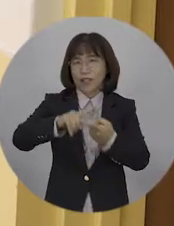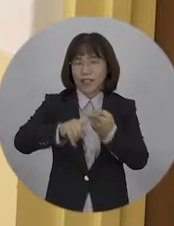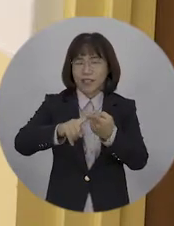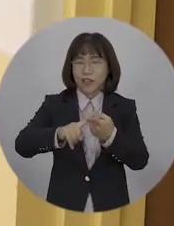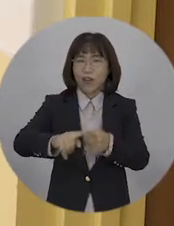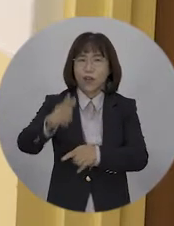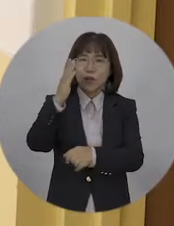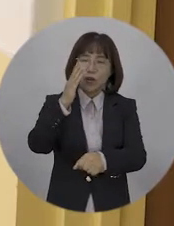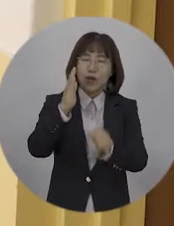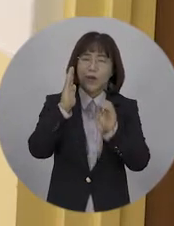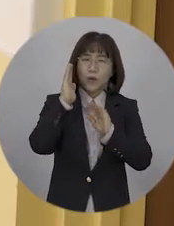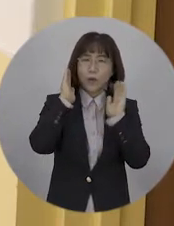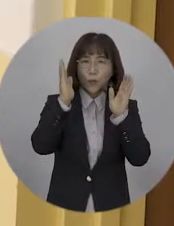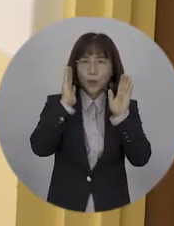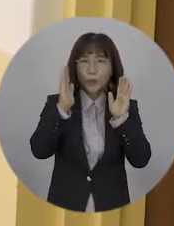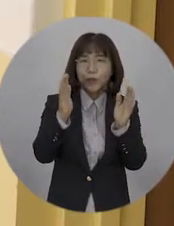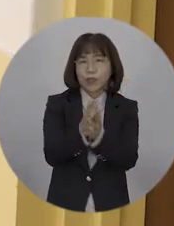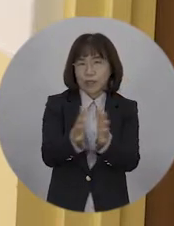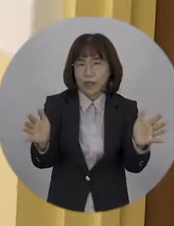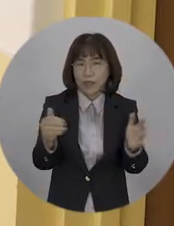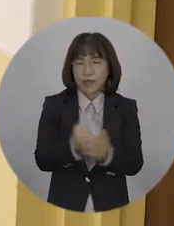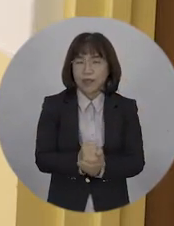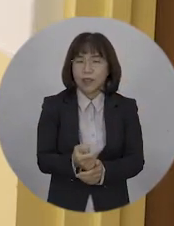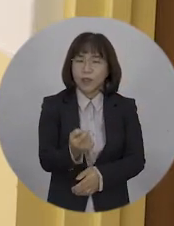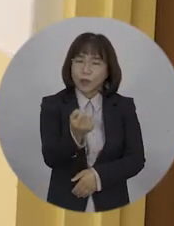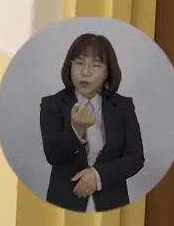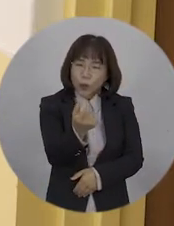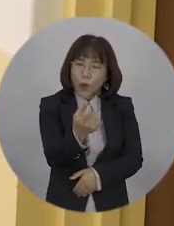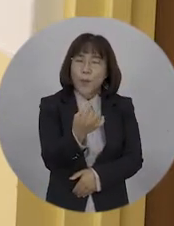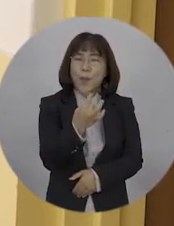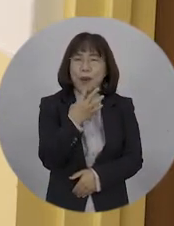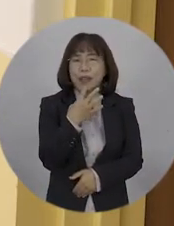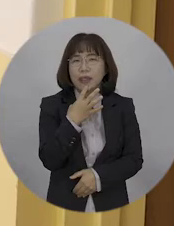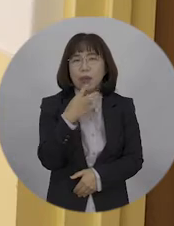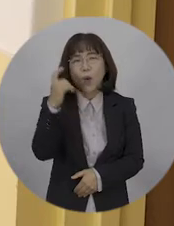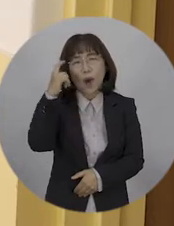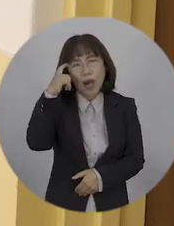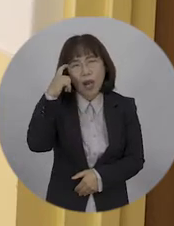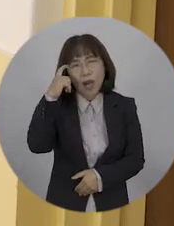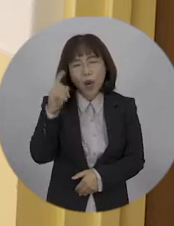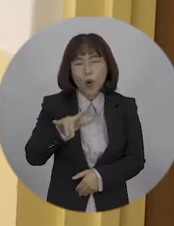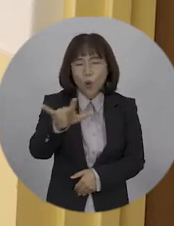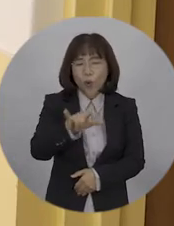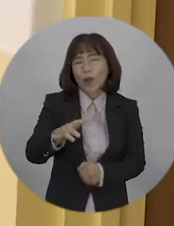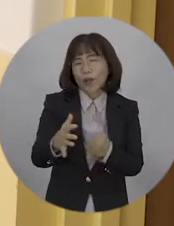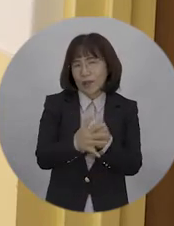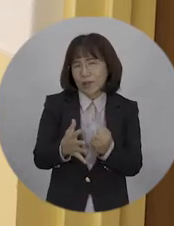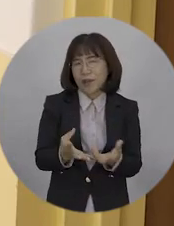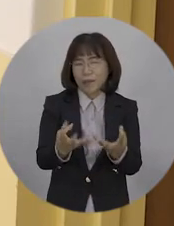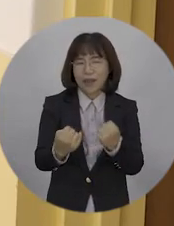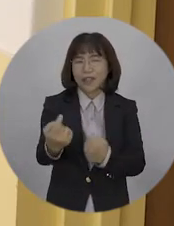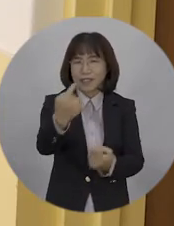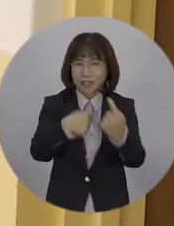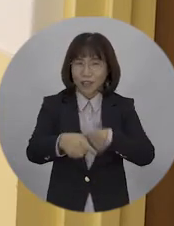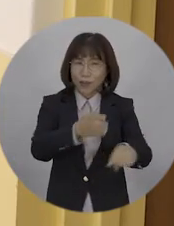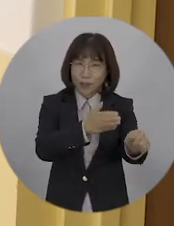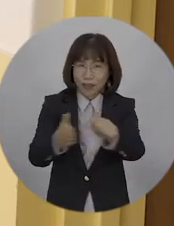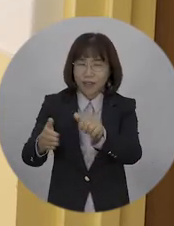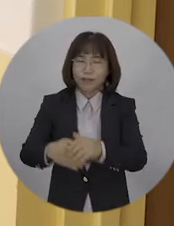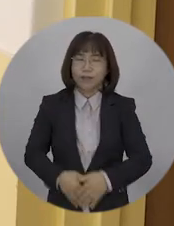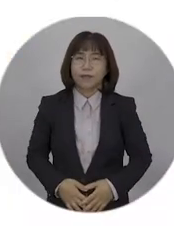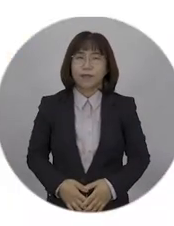됐습니다. 코로나19 방역 지침을 준수해 소규모로 진행할 예정이니 관심 있는 국민들의 많은 신청